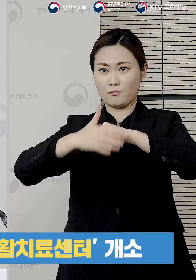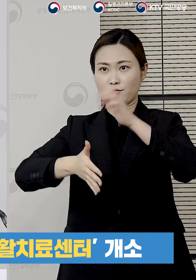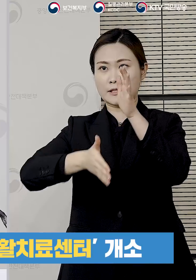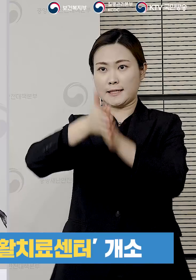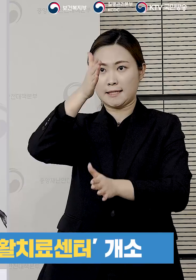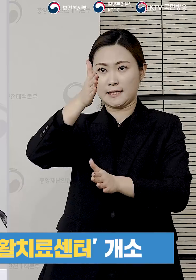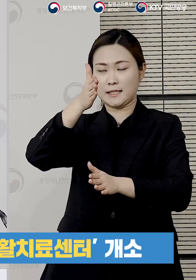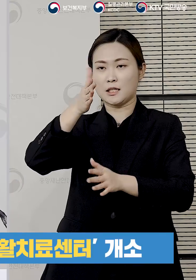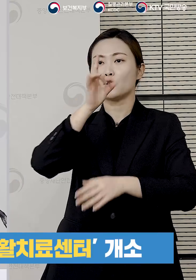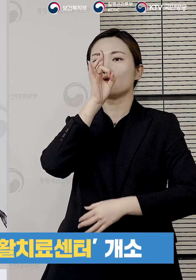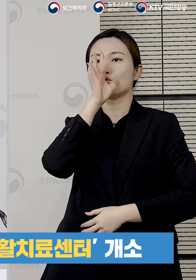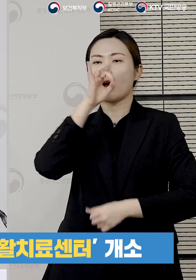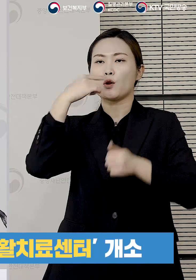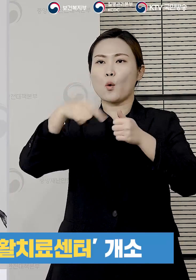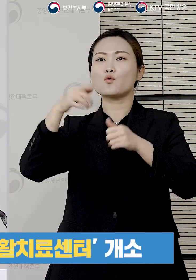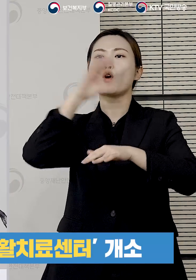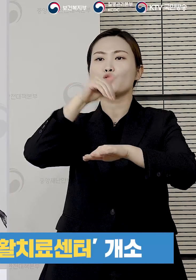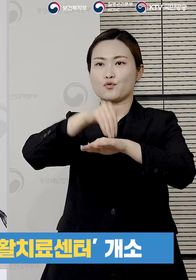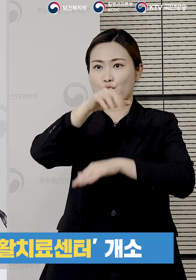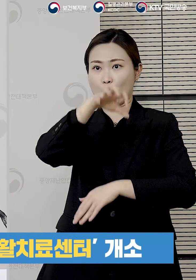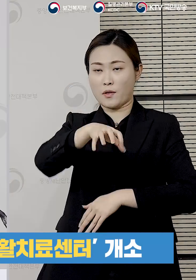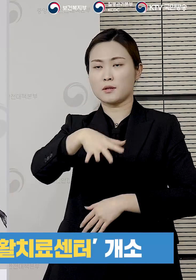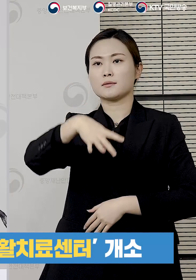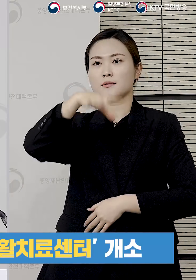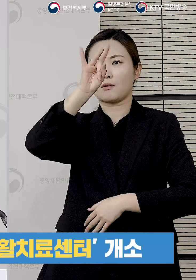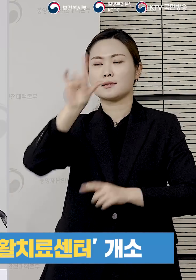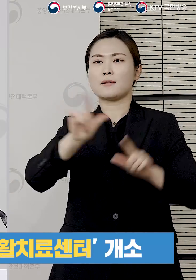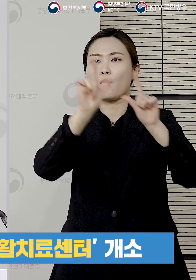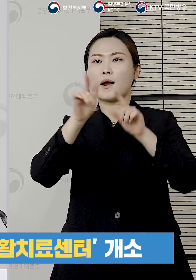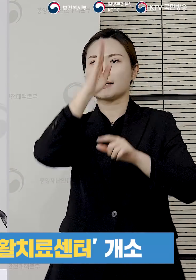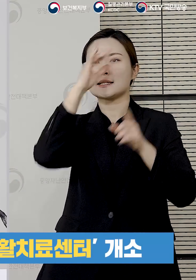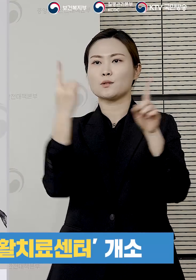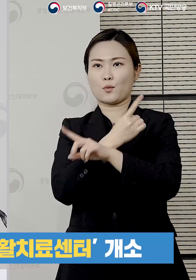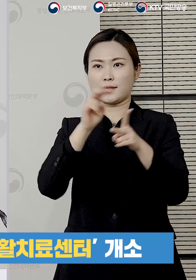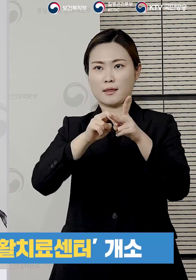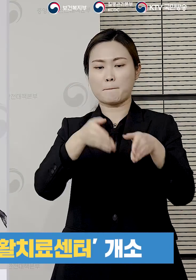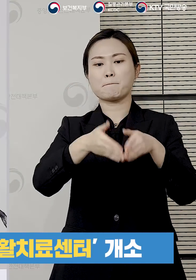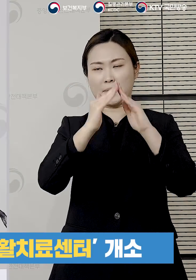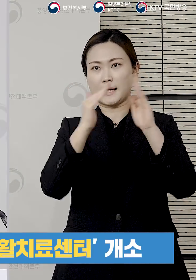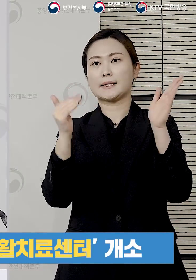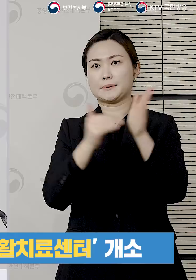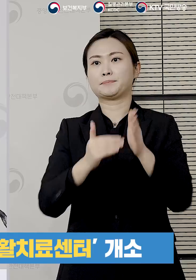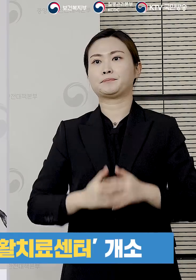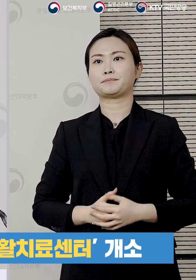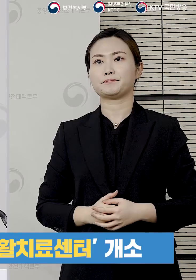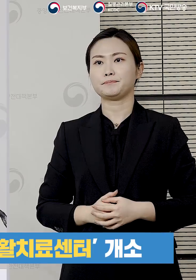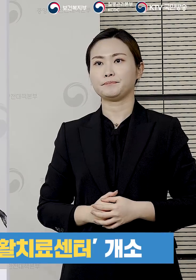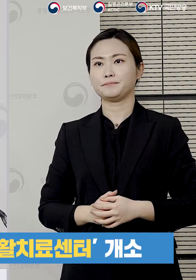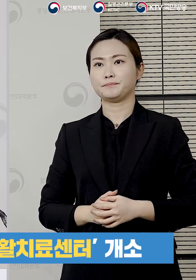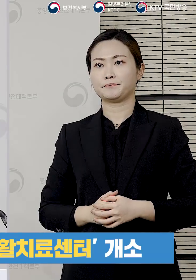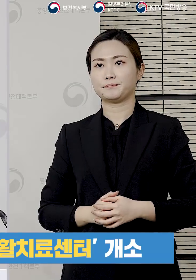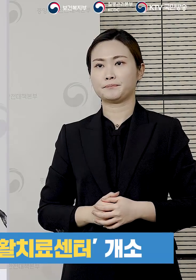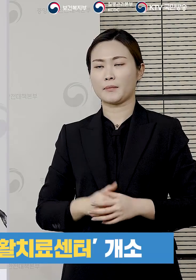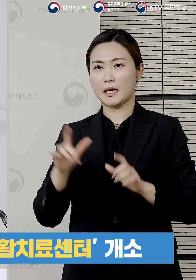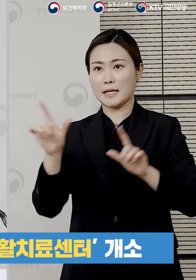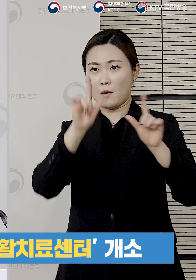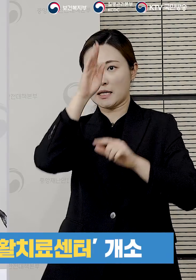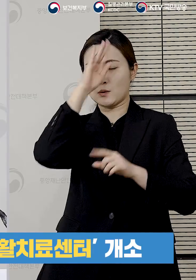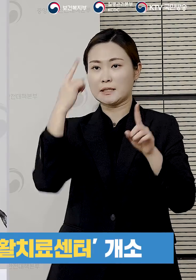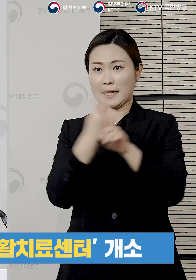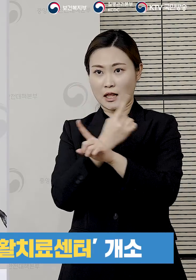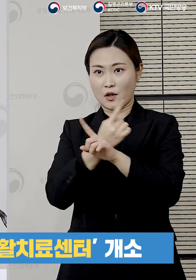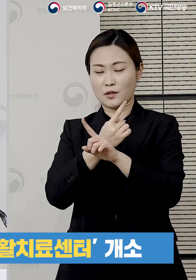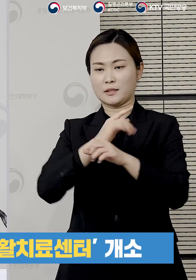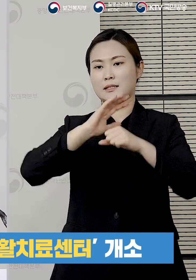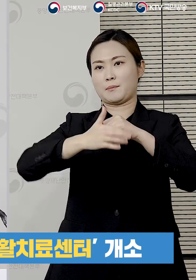오늘 대구시에 위치하고 있는 중앙교육연수원에 첫 번째로 생활치료센터를 개소할 예정입니다. 첫